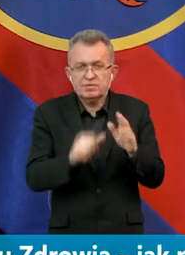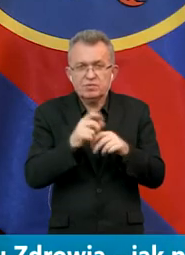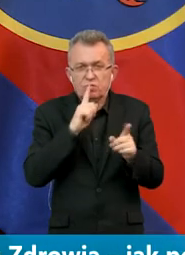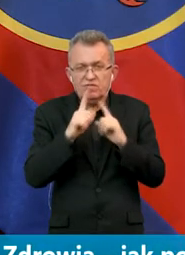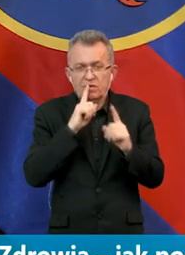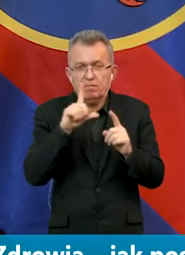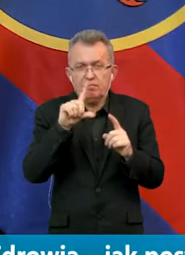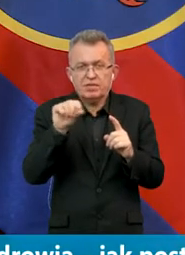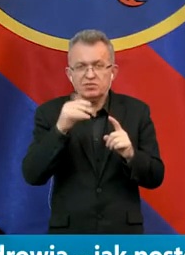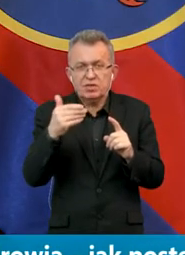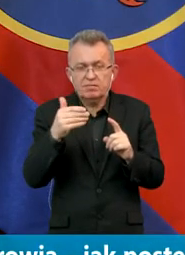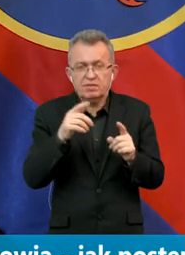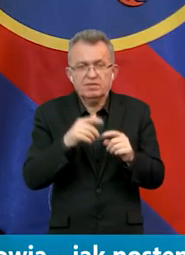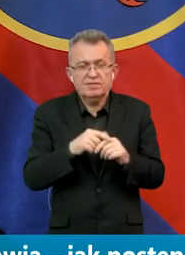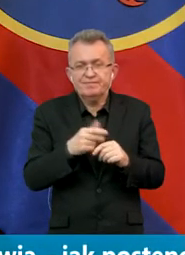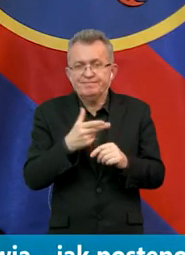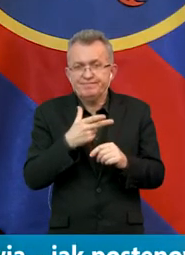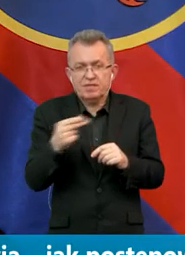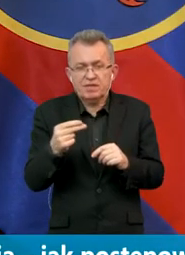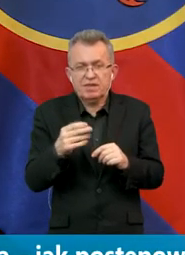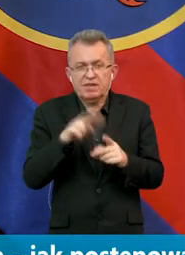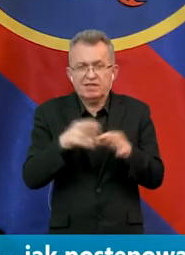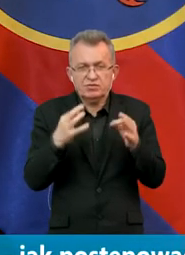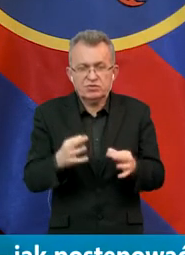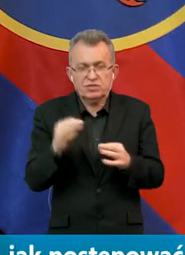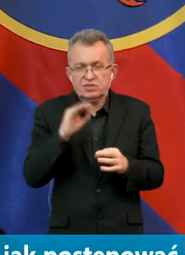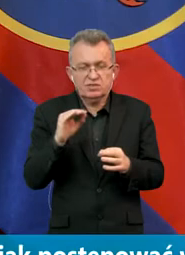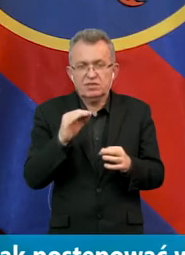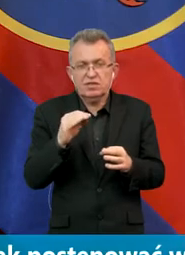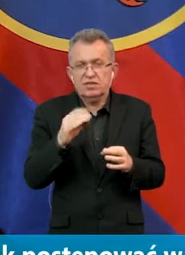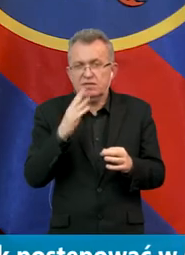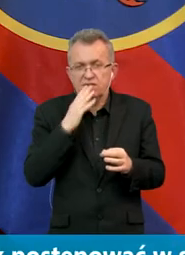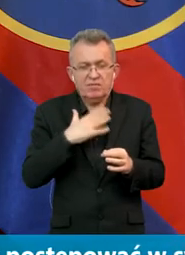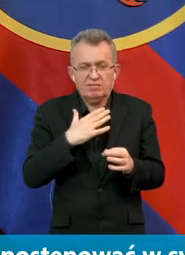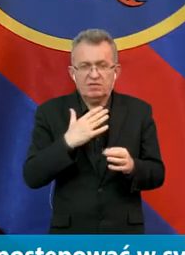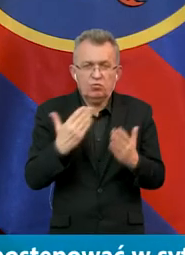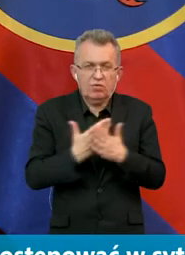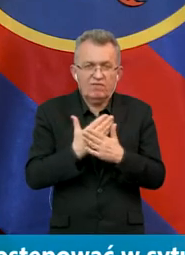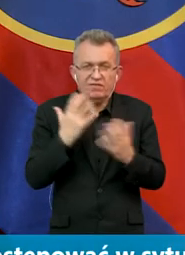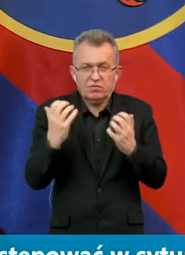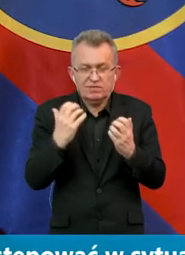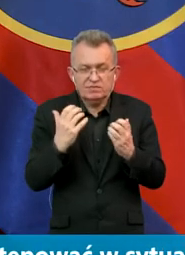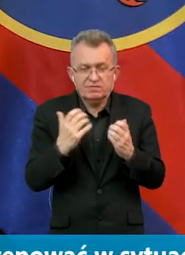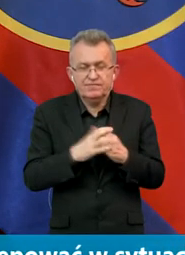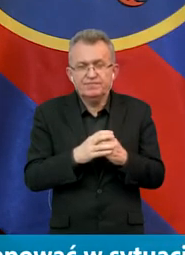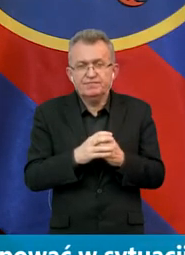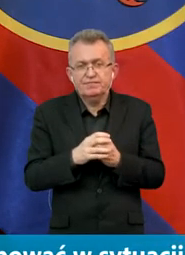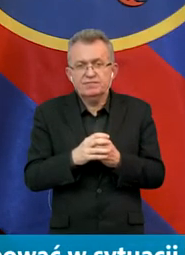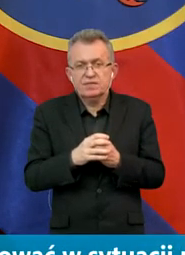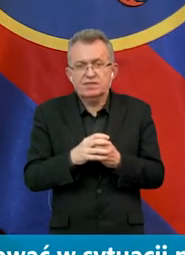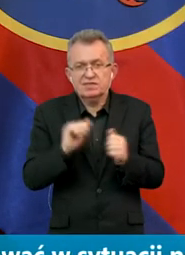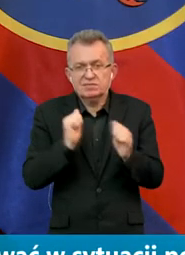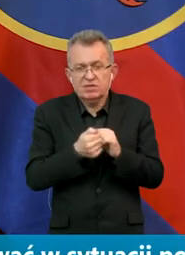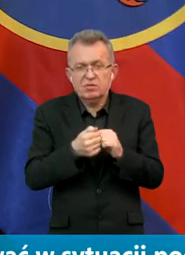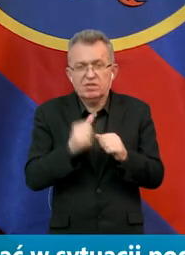rozmowach z PŻT-em? No niestety na dzisiaj nie mamy jeszcze jakichś przełomowych informacji. Zmieniło się